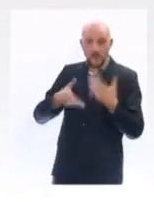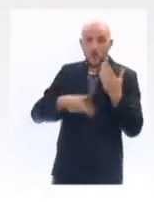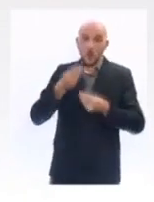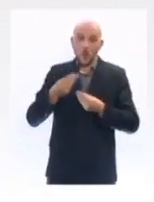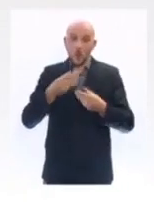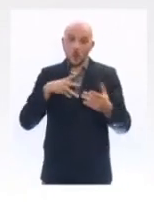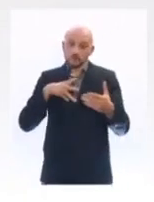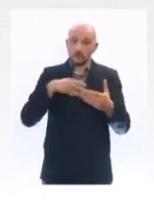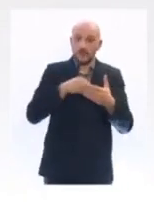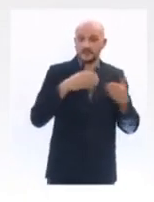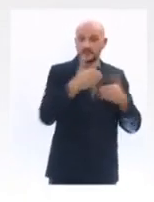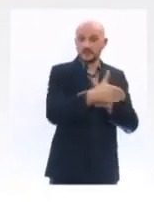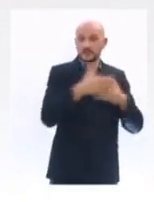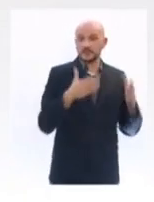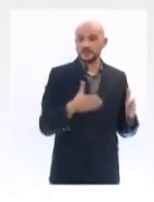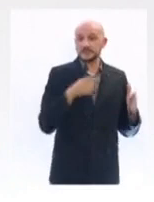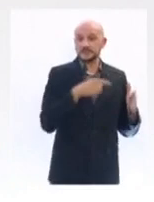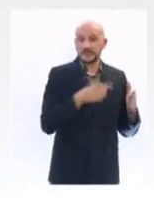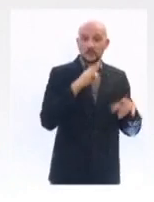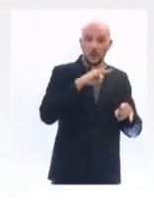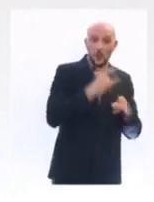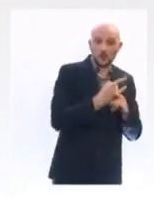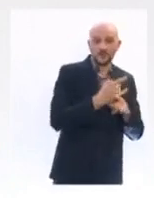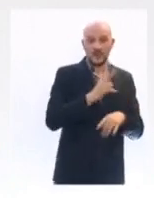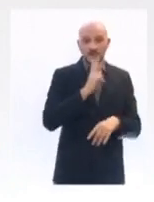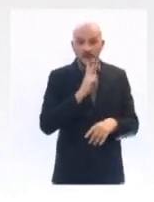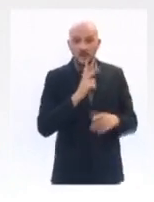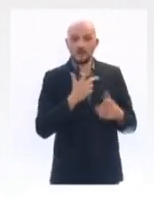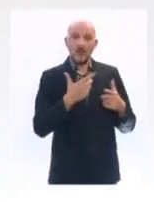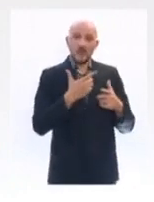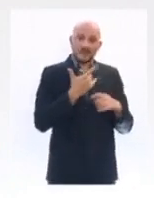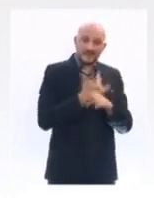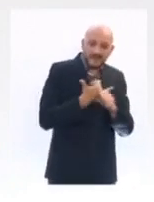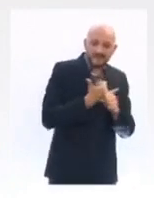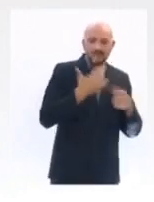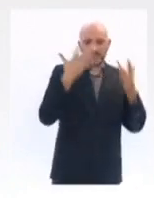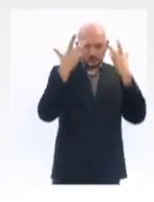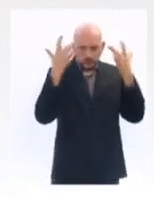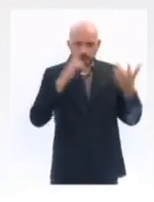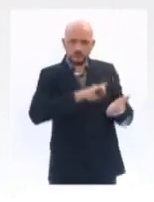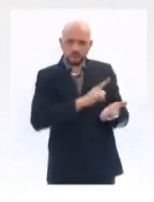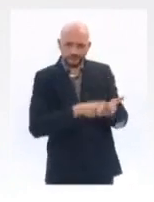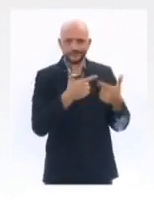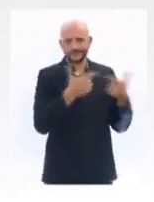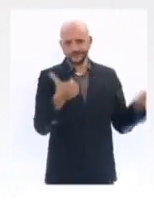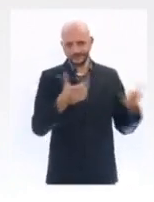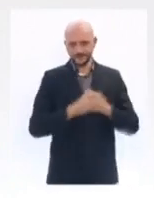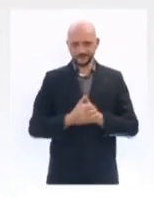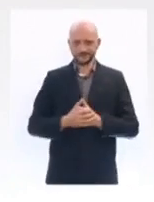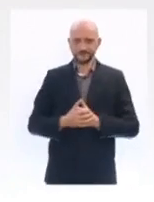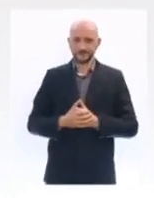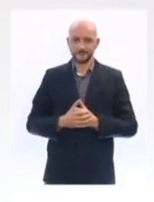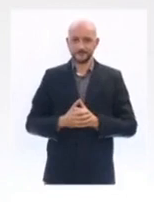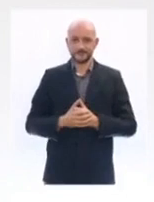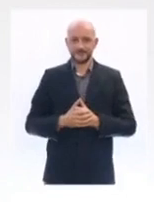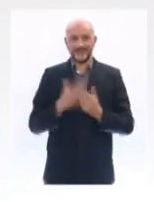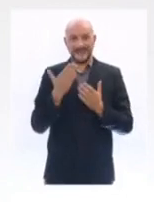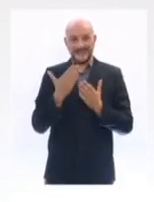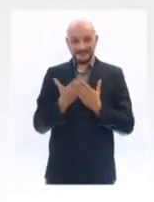loyers abandonnés. Qu'est-ce que cela veut dire concrètement? Prenons l'exemple d'un loyer mensuel de 5 000 euros pour un